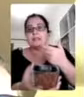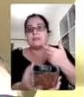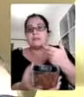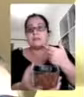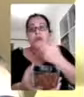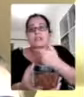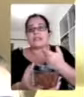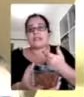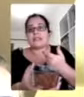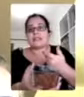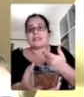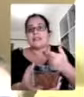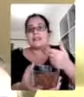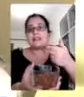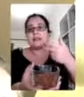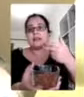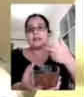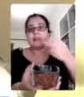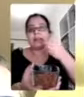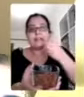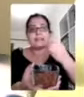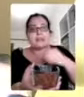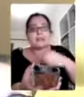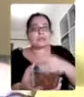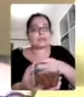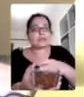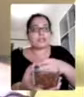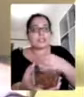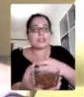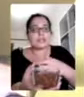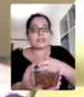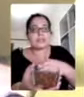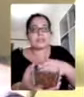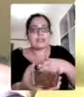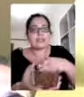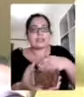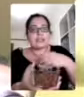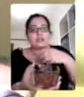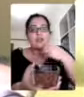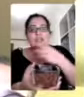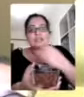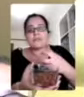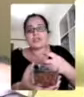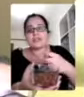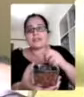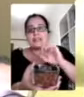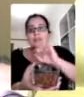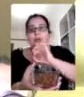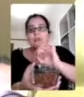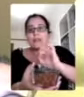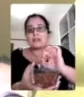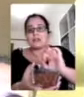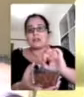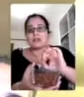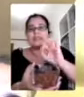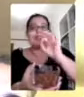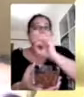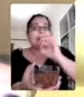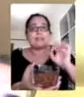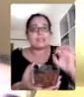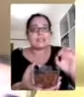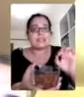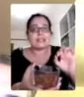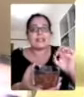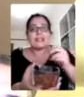farklı mukozası var. Ben nemli bir tütün içtiğimde çok hızlı bir şekilde tongue bite oluyor. Bu